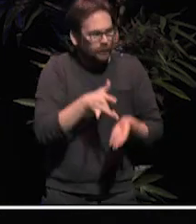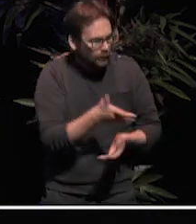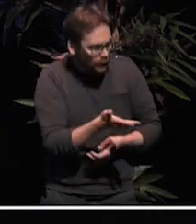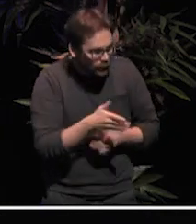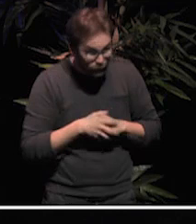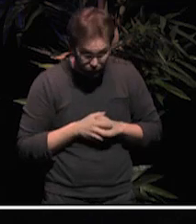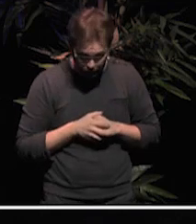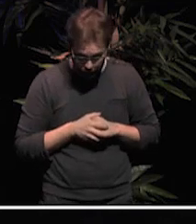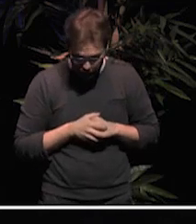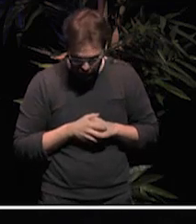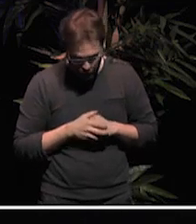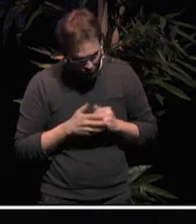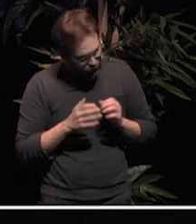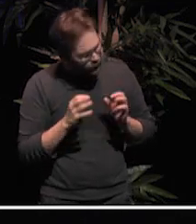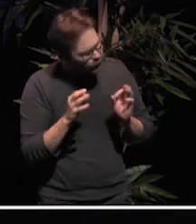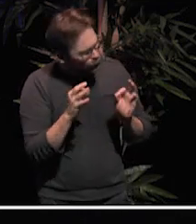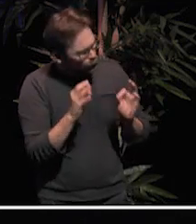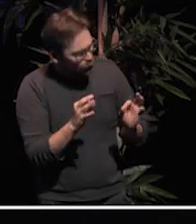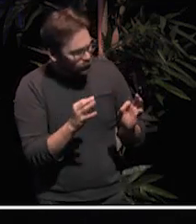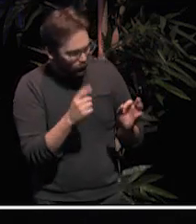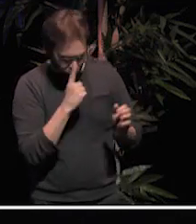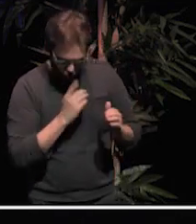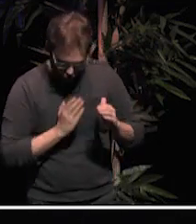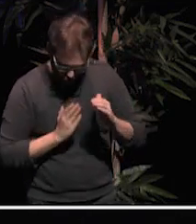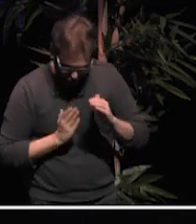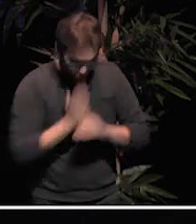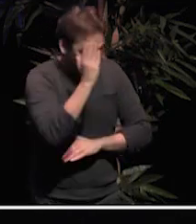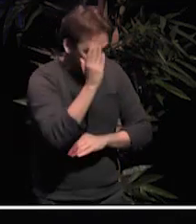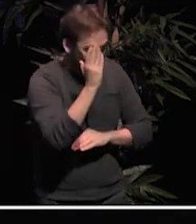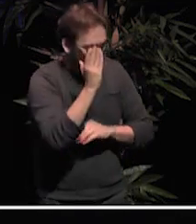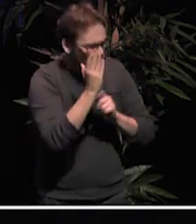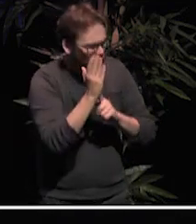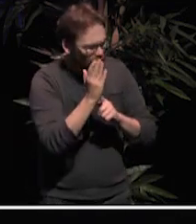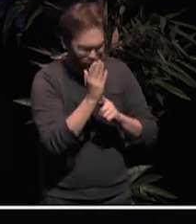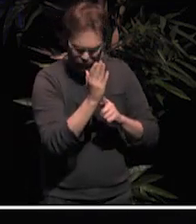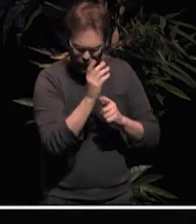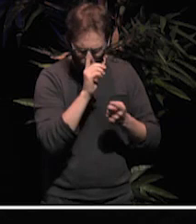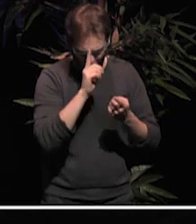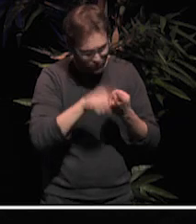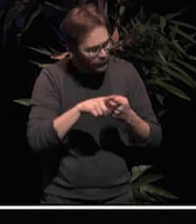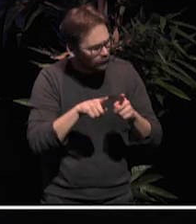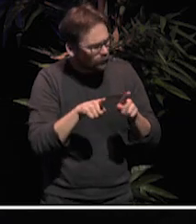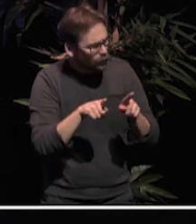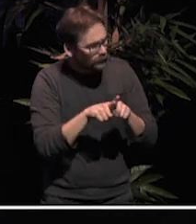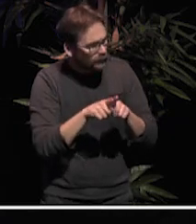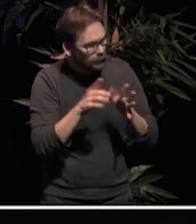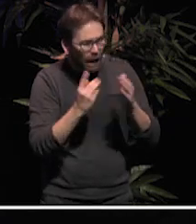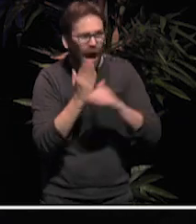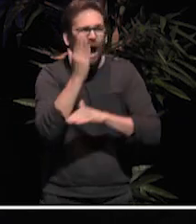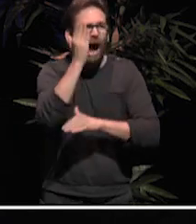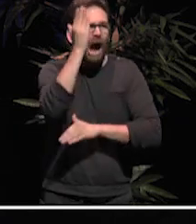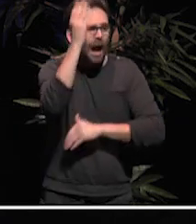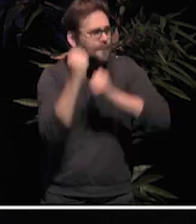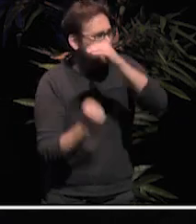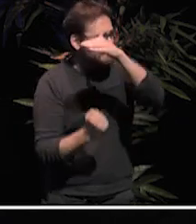Est-ce que, justement, se dépasser, c'est aussi pour aller très, très loin et aussi loin